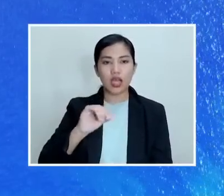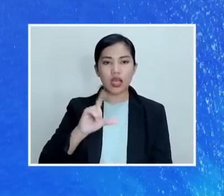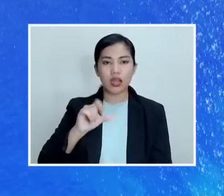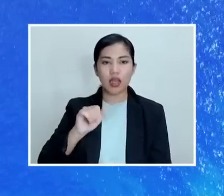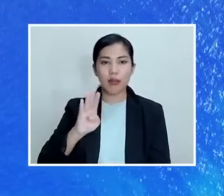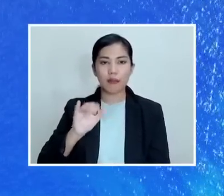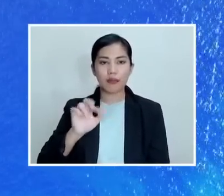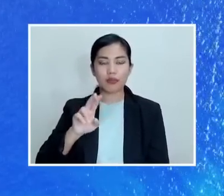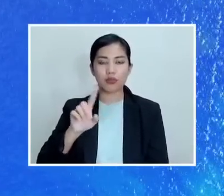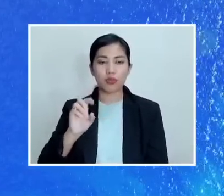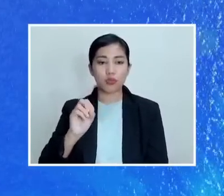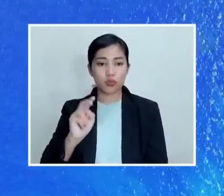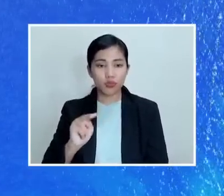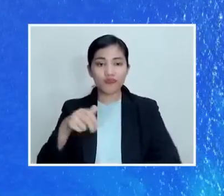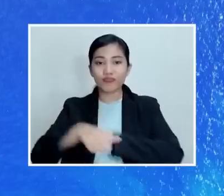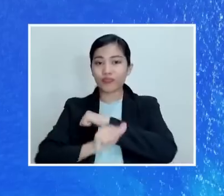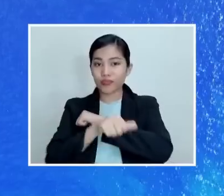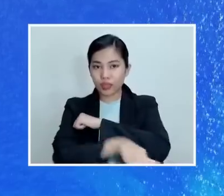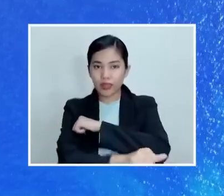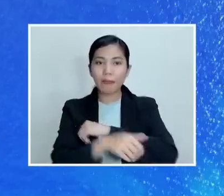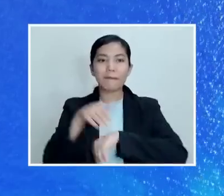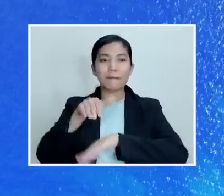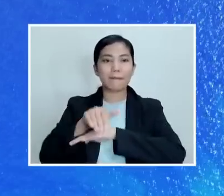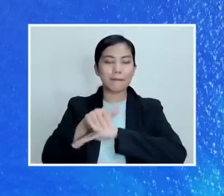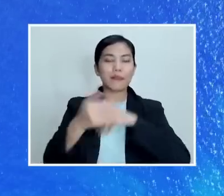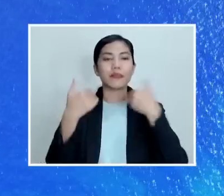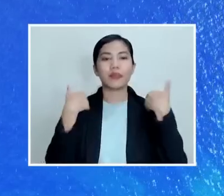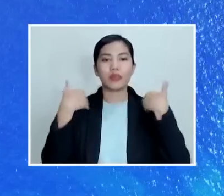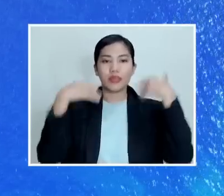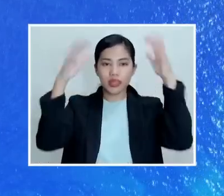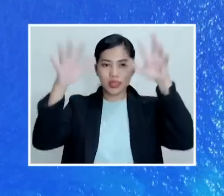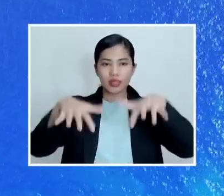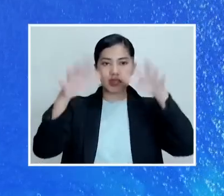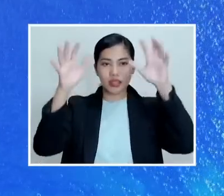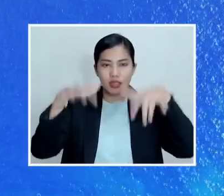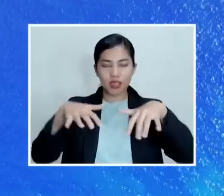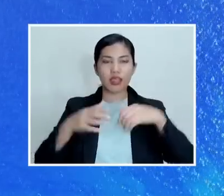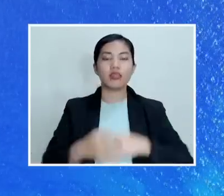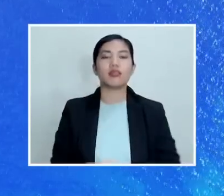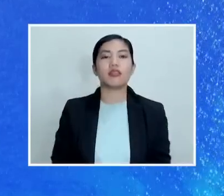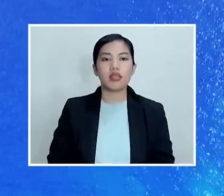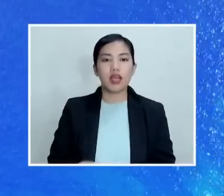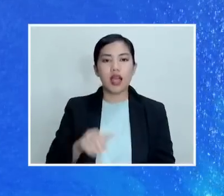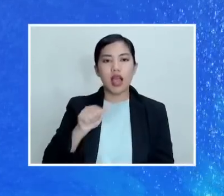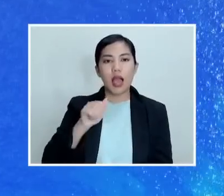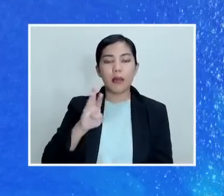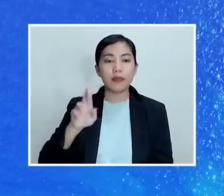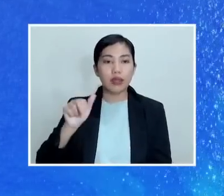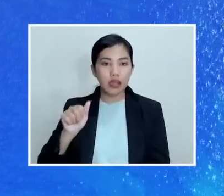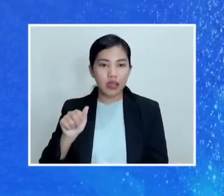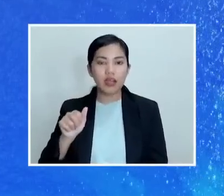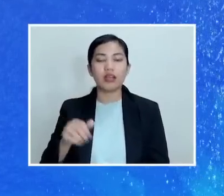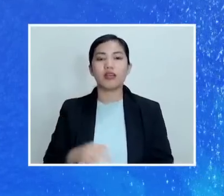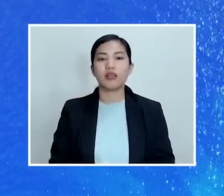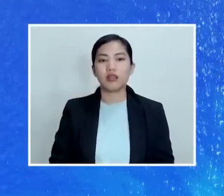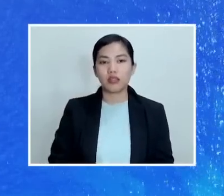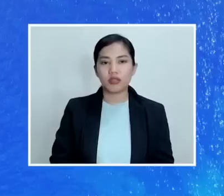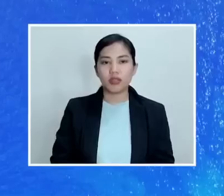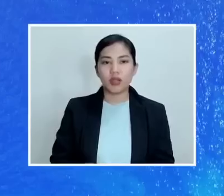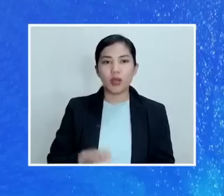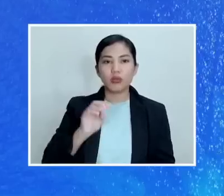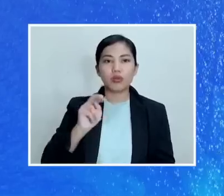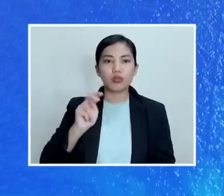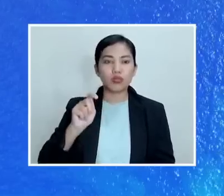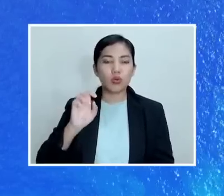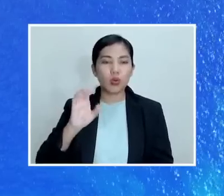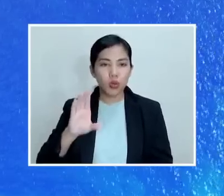Sa hapon po, may malalakas na ulan sa may Abra, Ilocos Sur, Nueva Ecija, Southern Mindoro, Bundok Peninsula at dito sa Albay